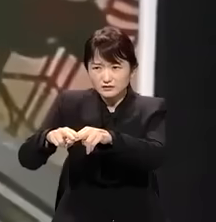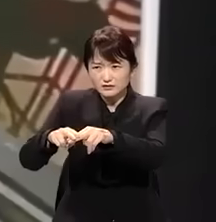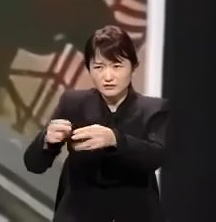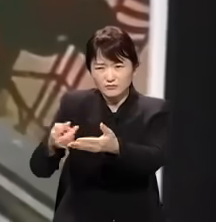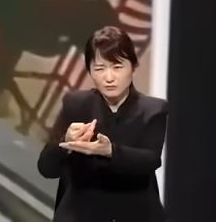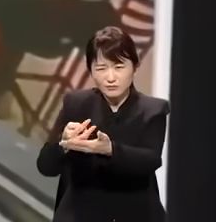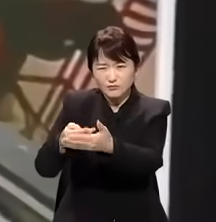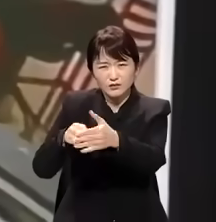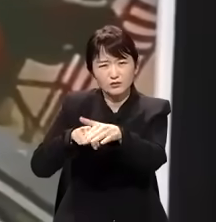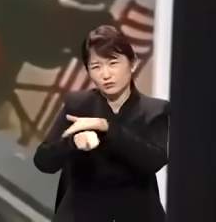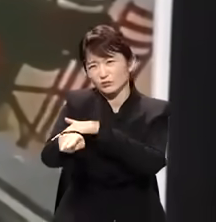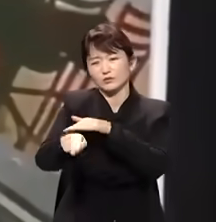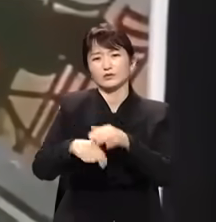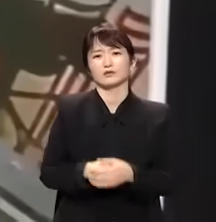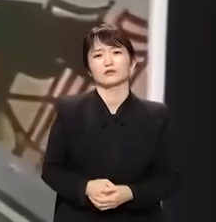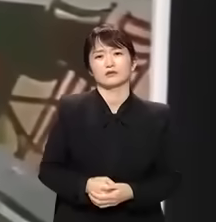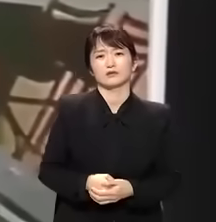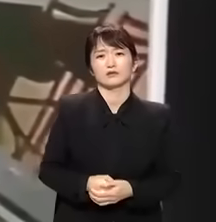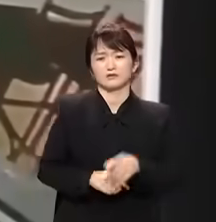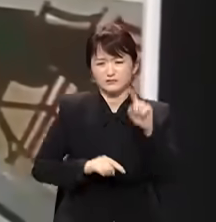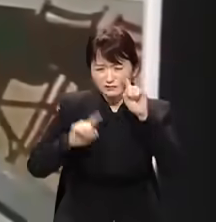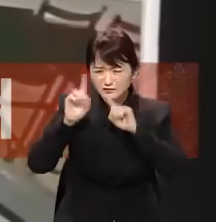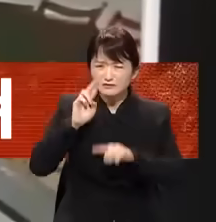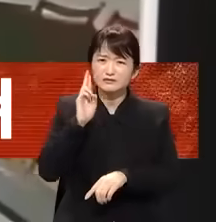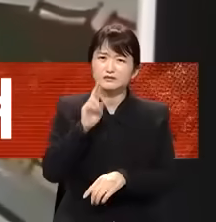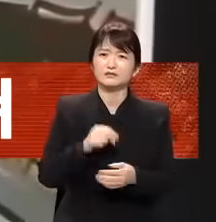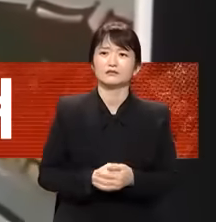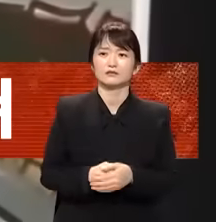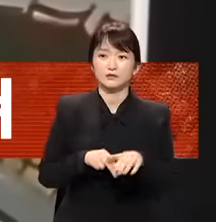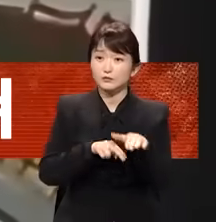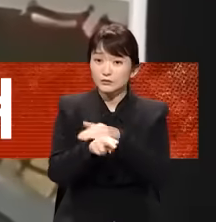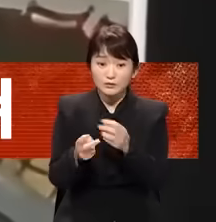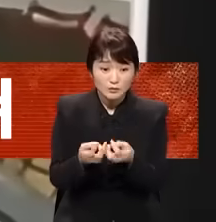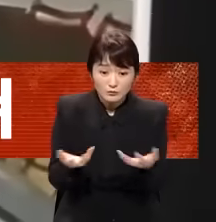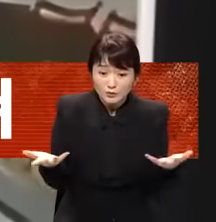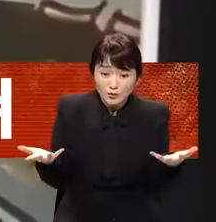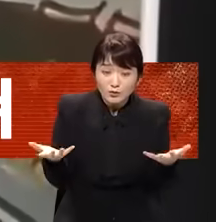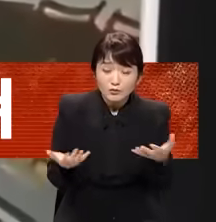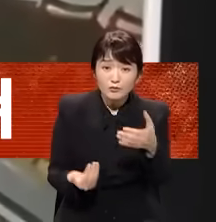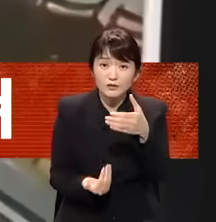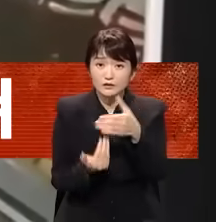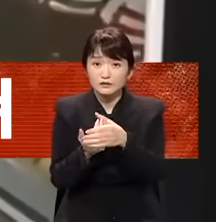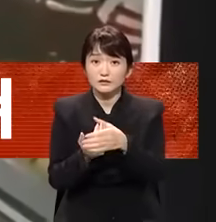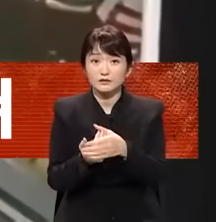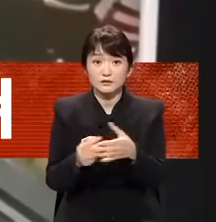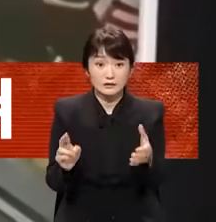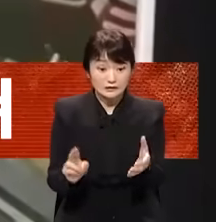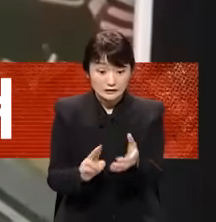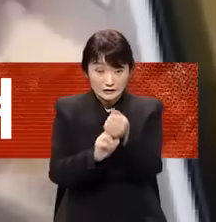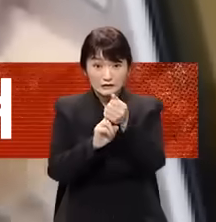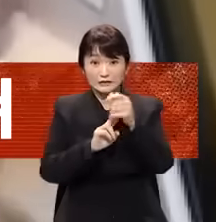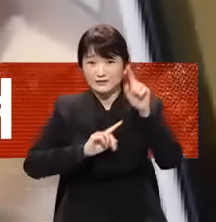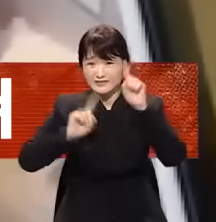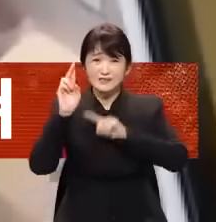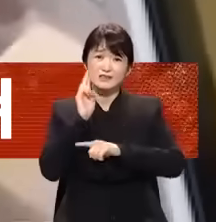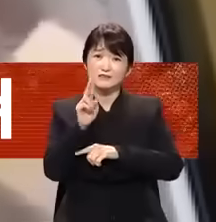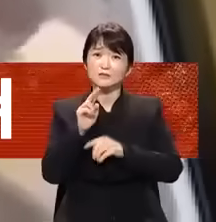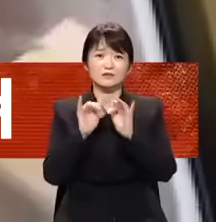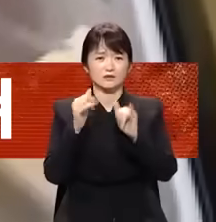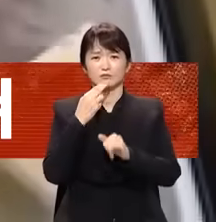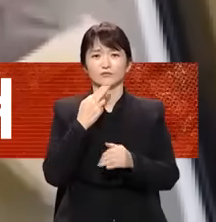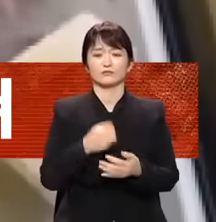빠져나왔습니다 많이 다치셨을 것 같아요이 정말 피할 새도 없이 벌어진 일이었는데 기적적으로 크게 다친 사람은 없었다고